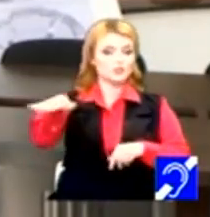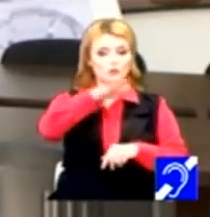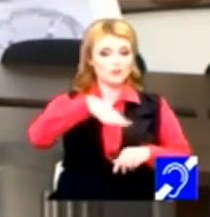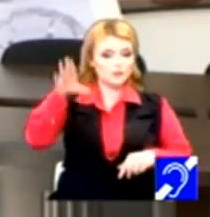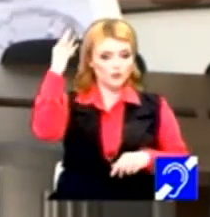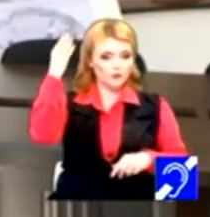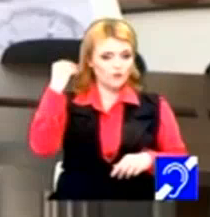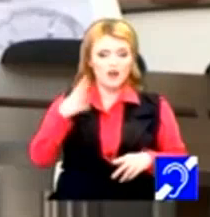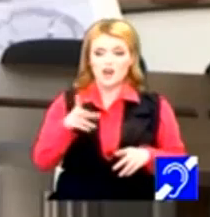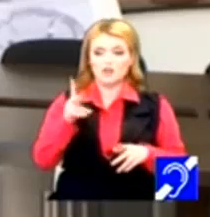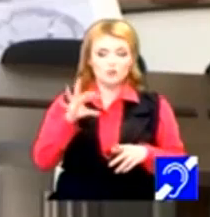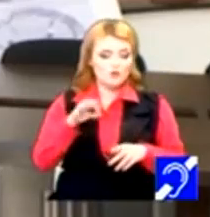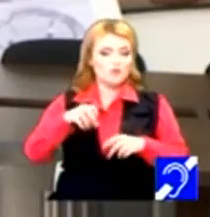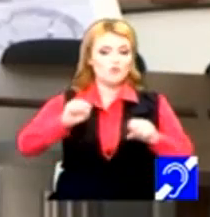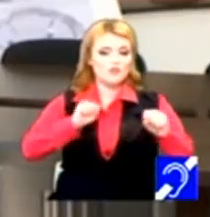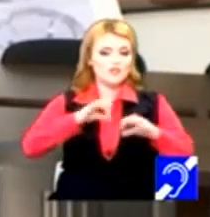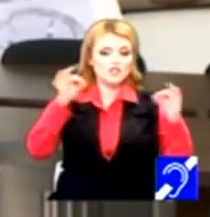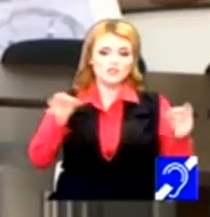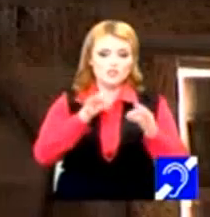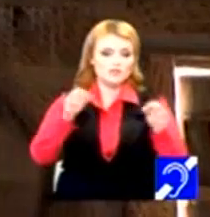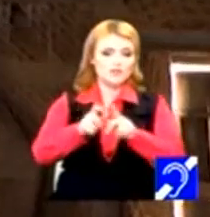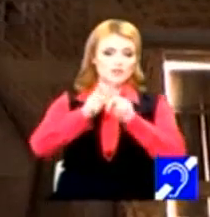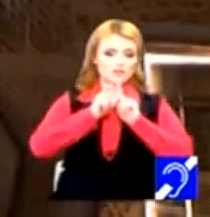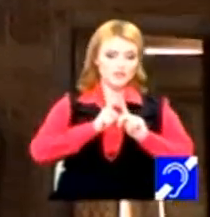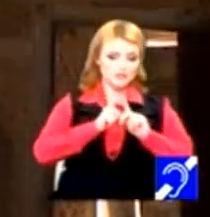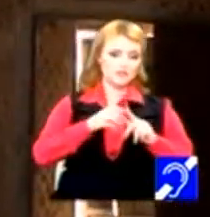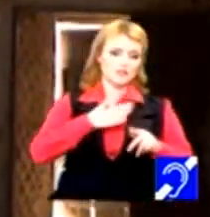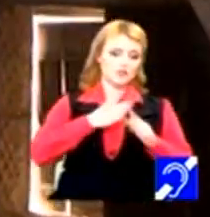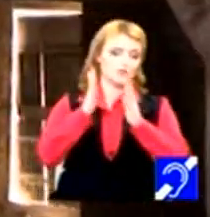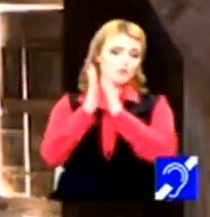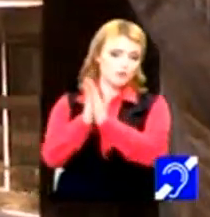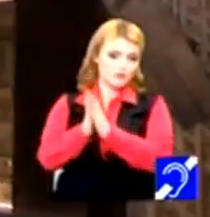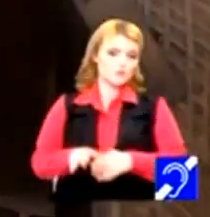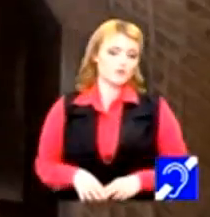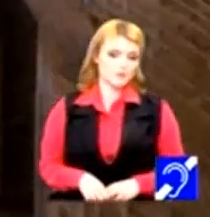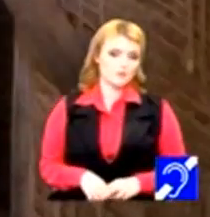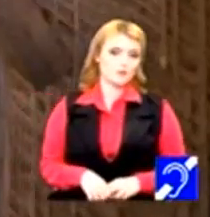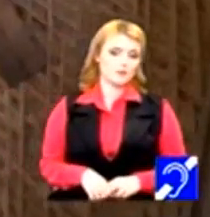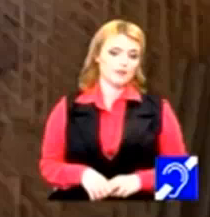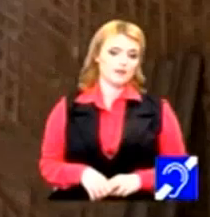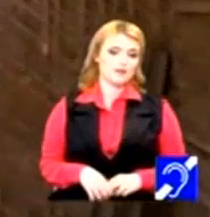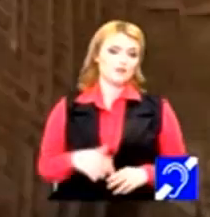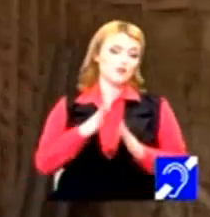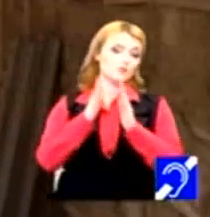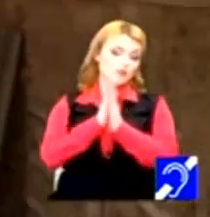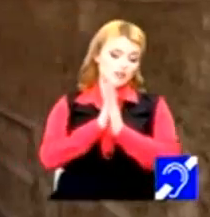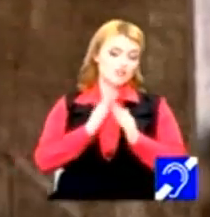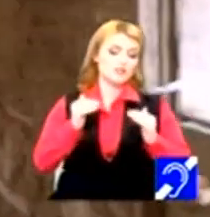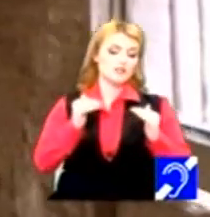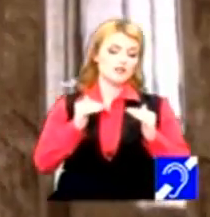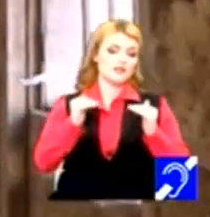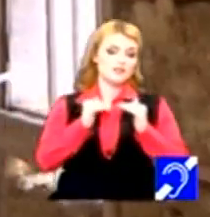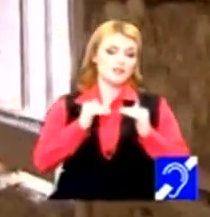Cultural al Republicii Moldova la realitate, la necesitate. Și am dat o sugestie celor la nivel local ca să acționeze,